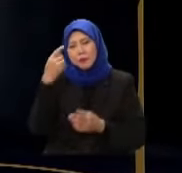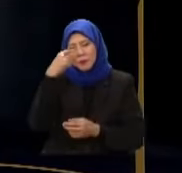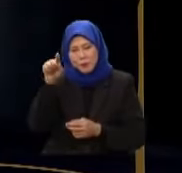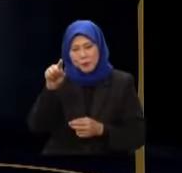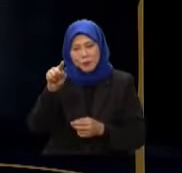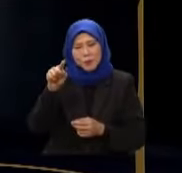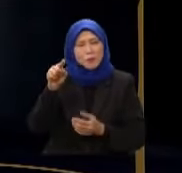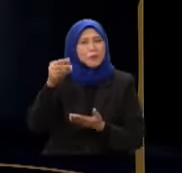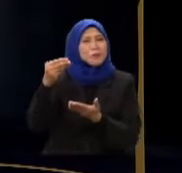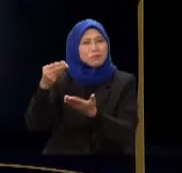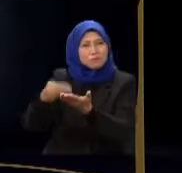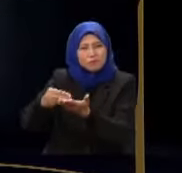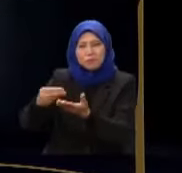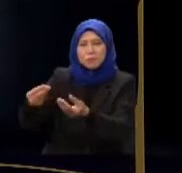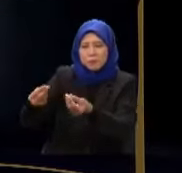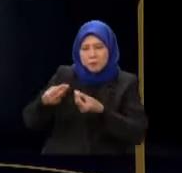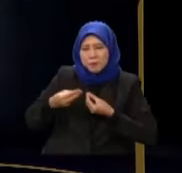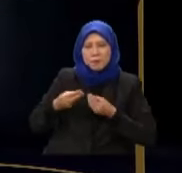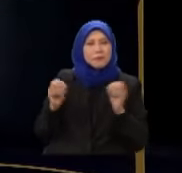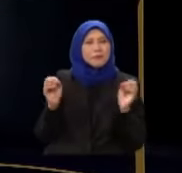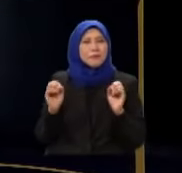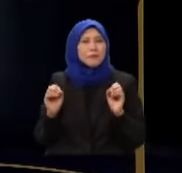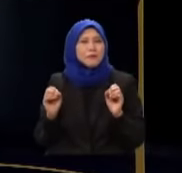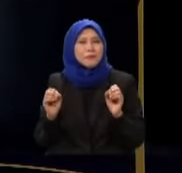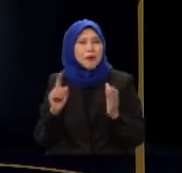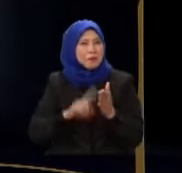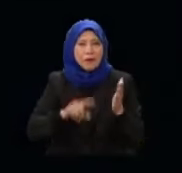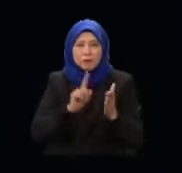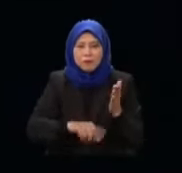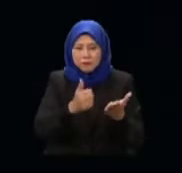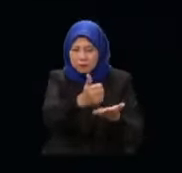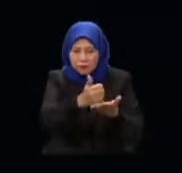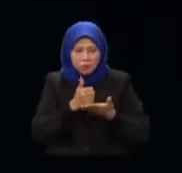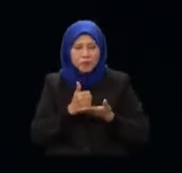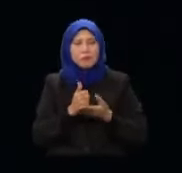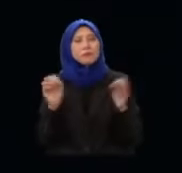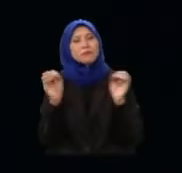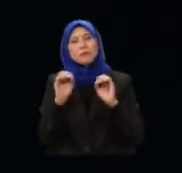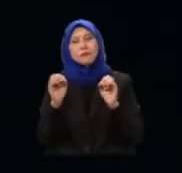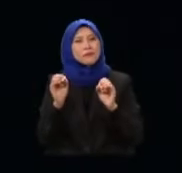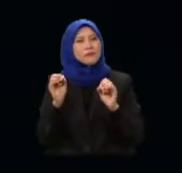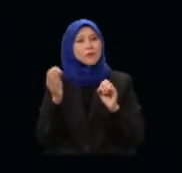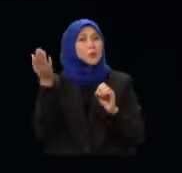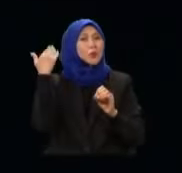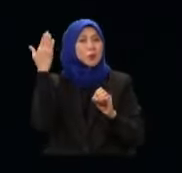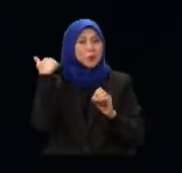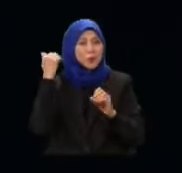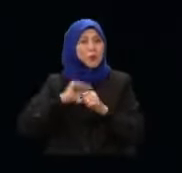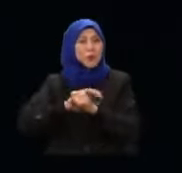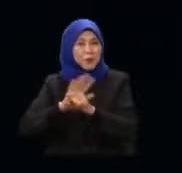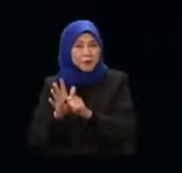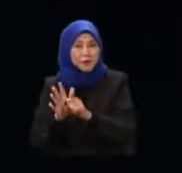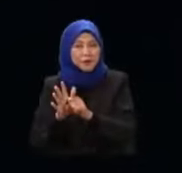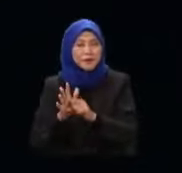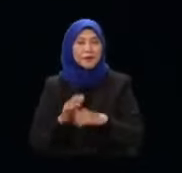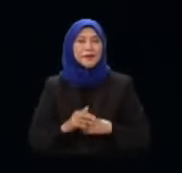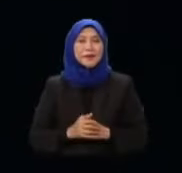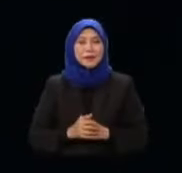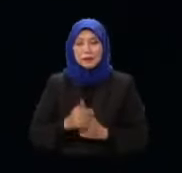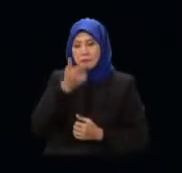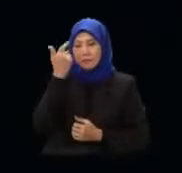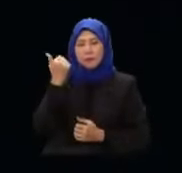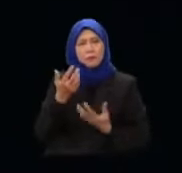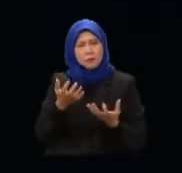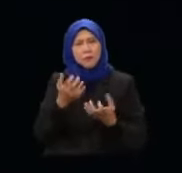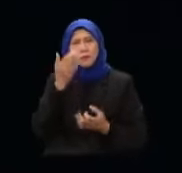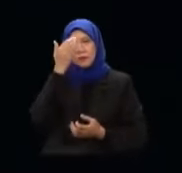untuk mengulurkan bantuan ataupun apa pelak Kim bantuannya disediakan oleh kerajaan kita untuk menampakan yang